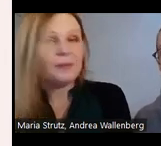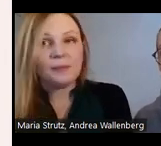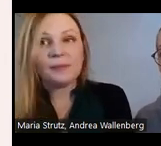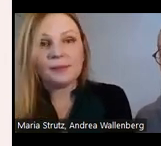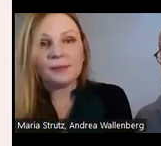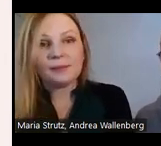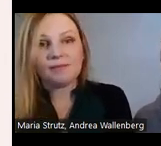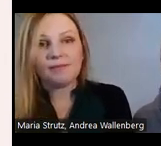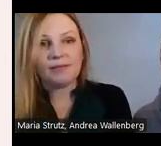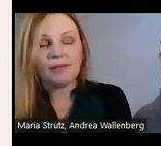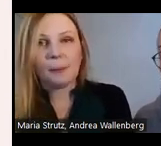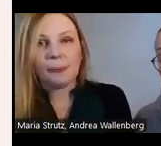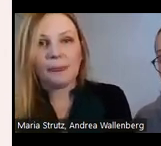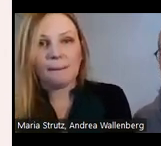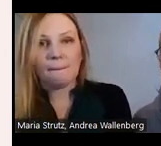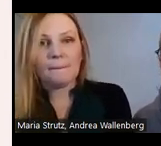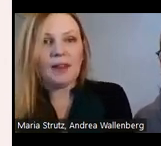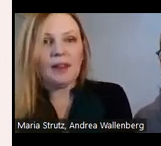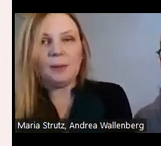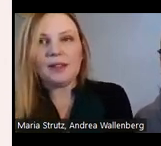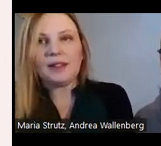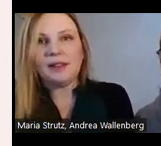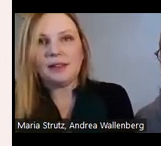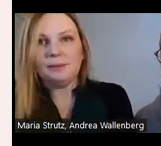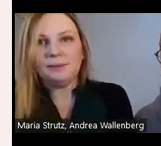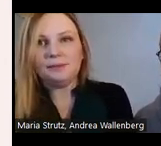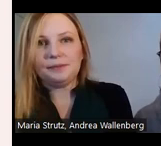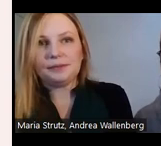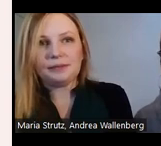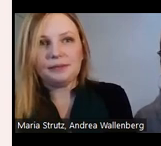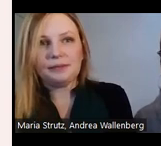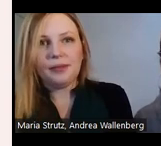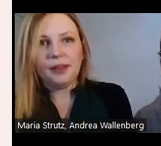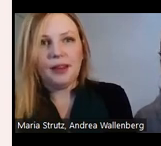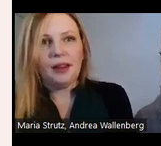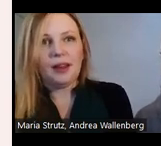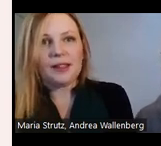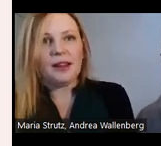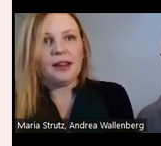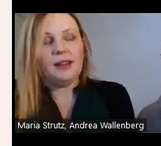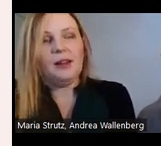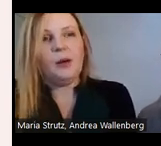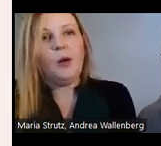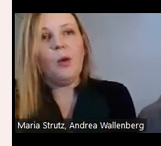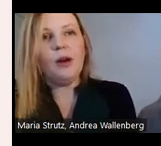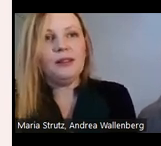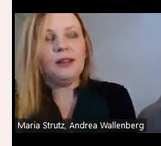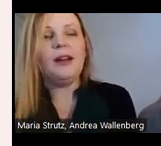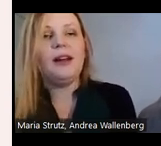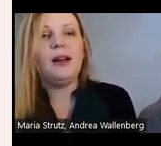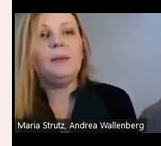som vi ska lägga tonvikt på nu då, AKK. Precis. Som vi också kan hjälpa till med på olika sätt. Exakt.